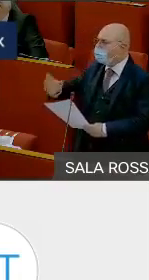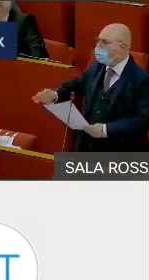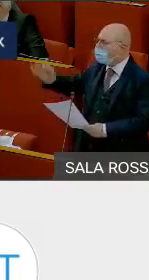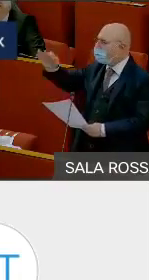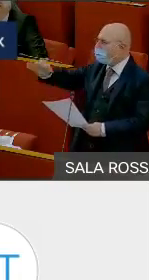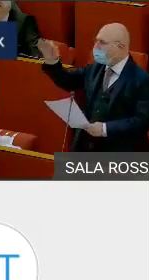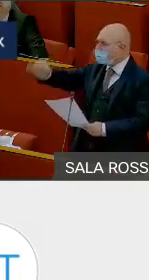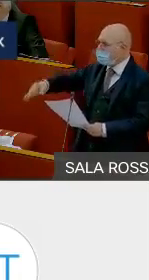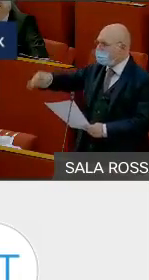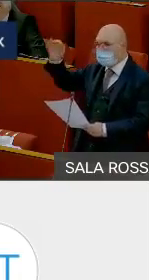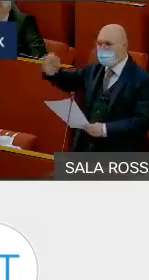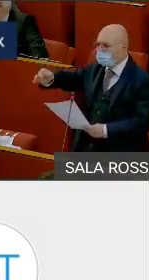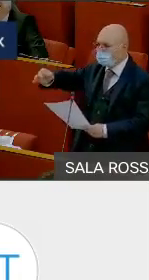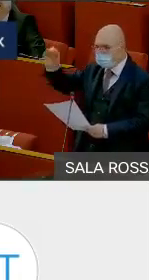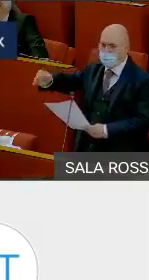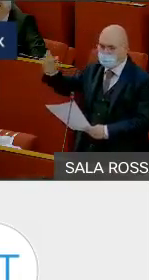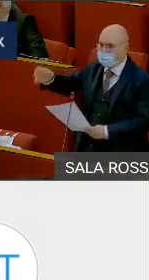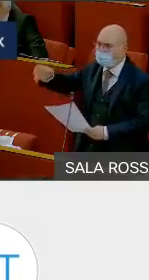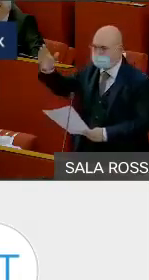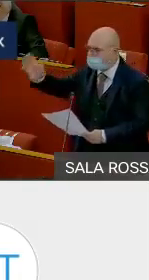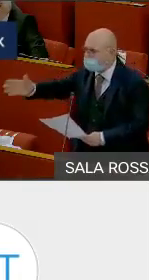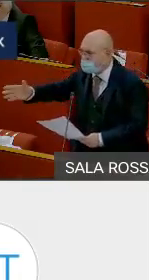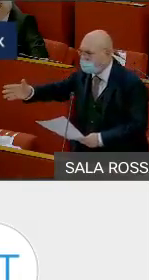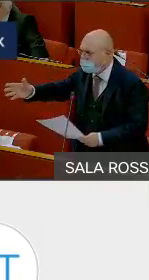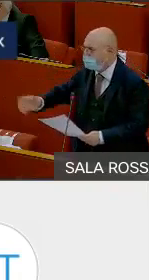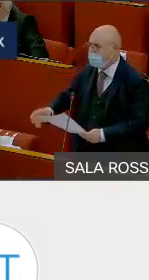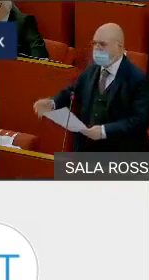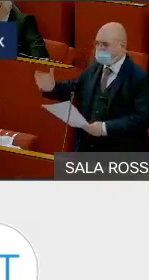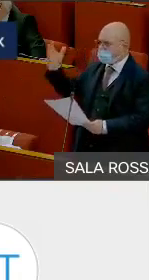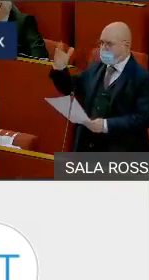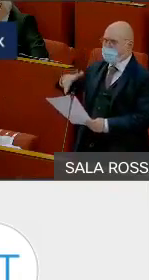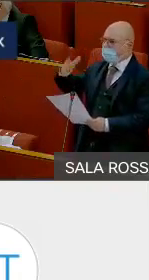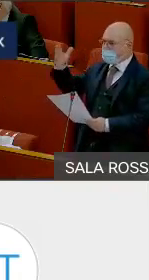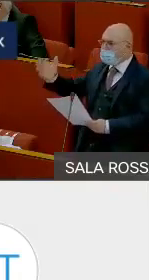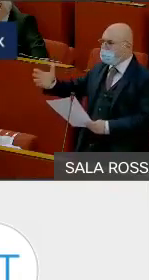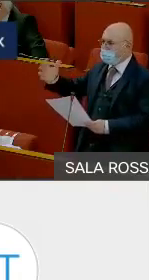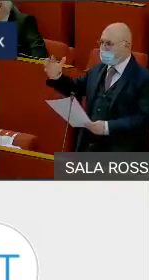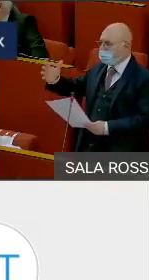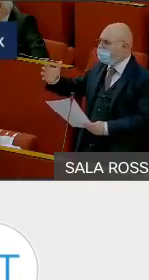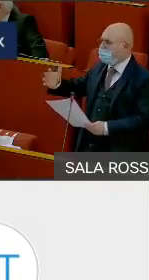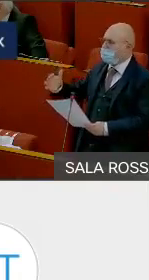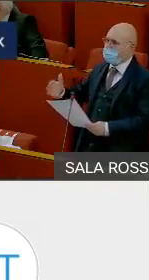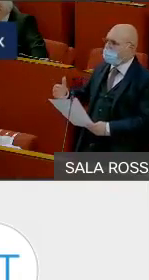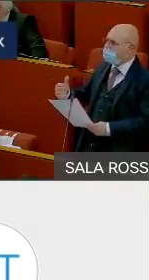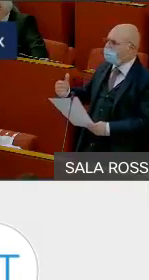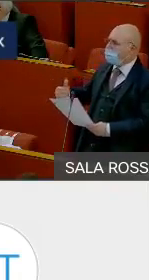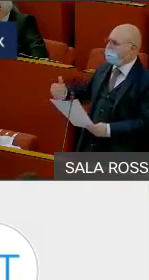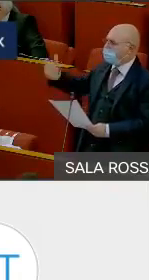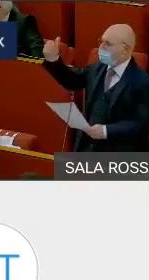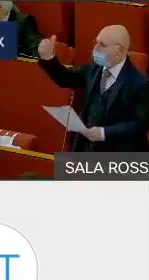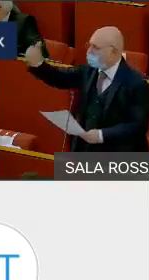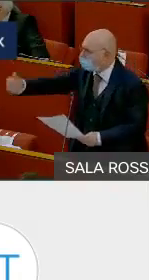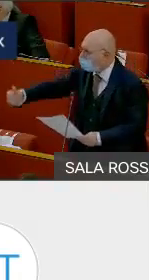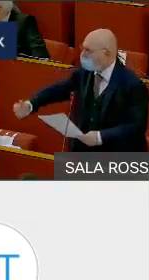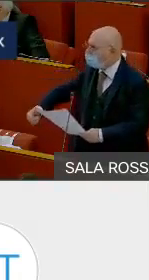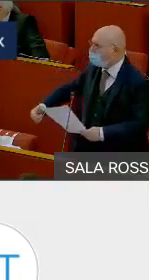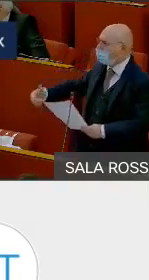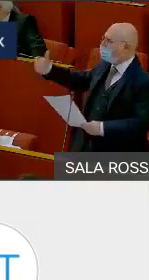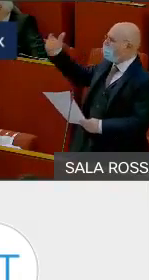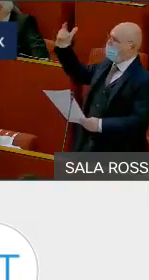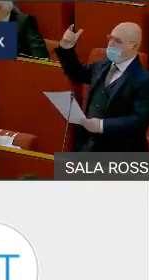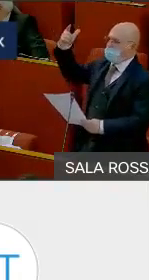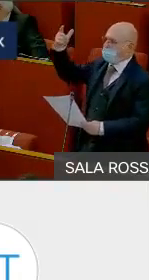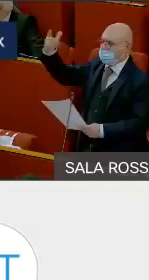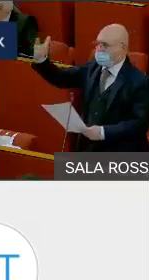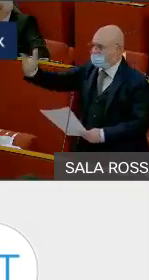contadino che si scrive come imprenditore agricolo professionale la normativa prevede che possono esserci anche società cooperative